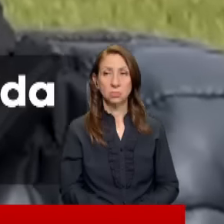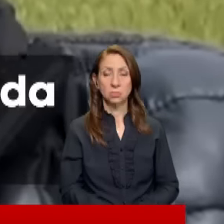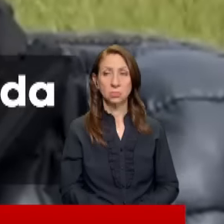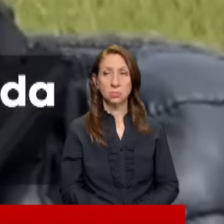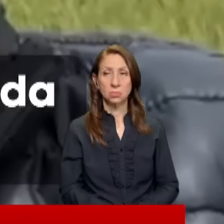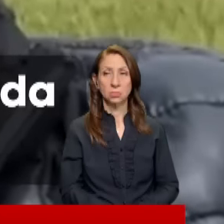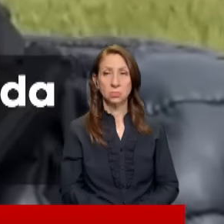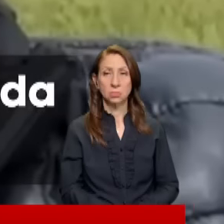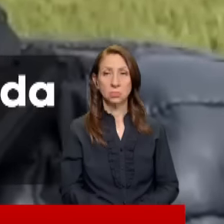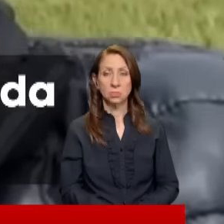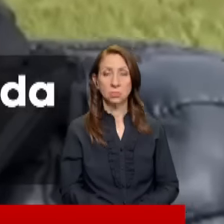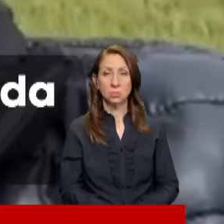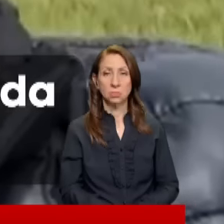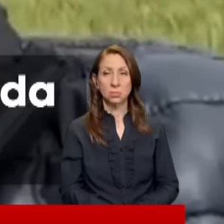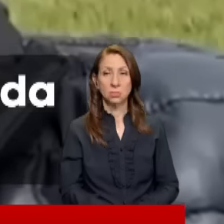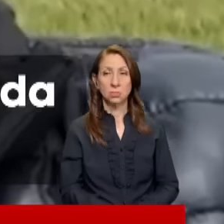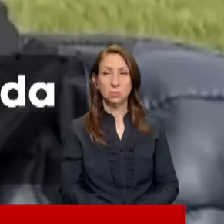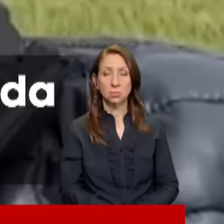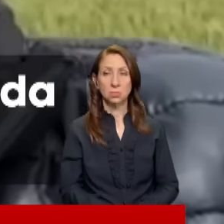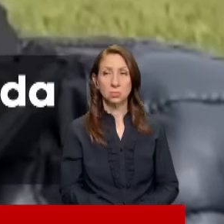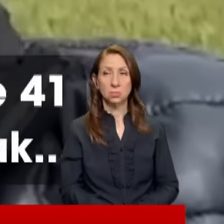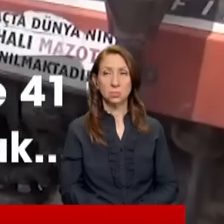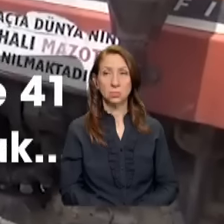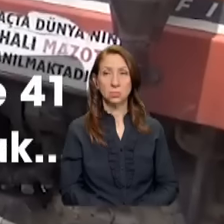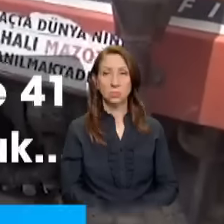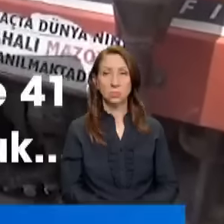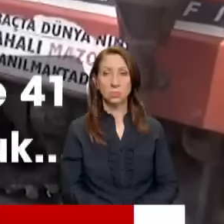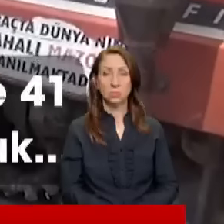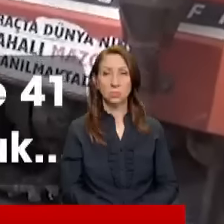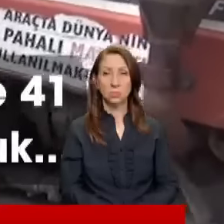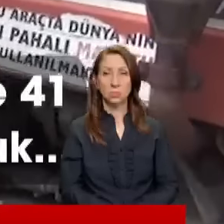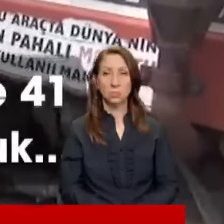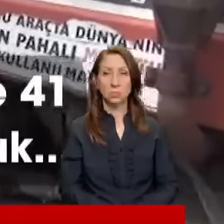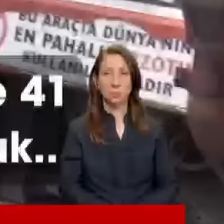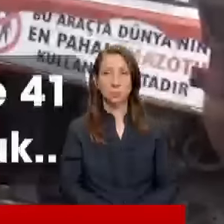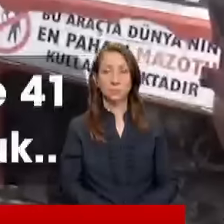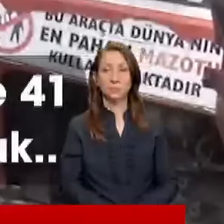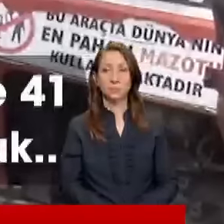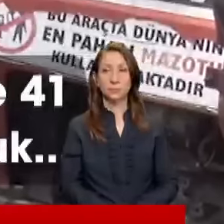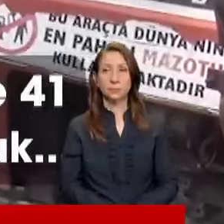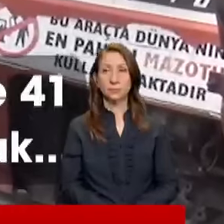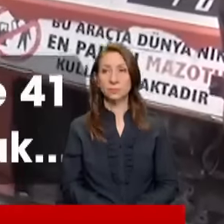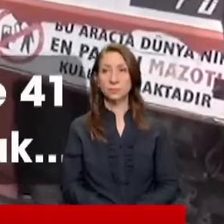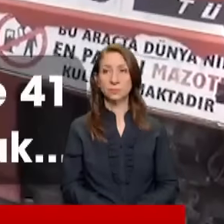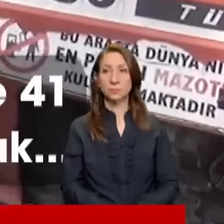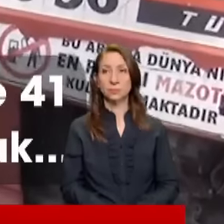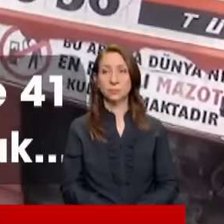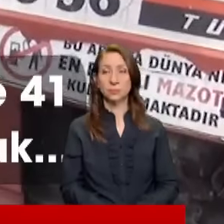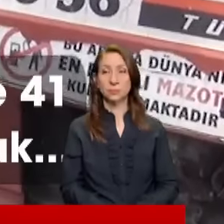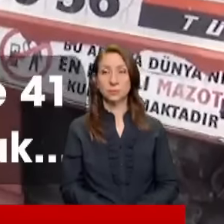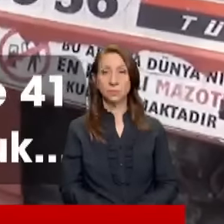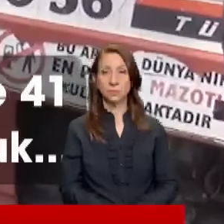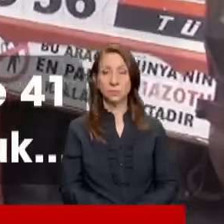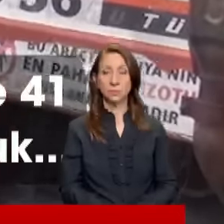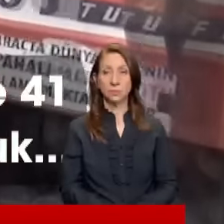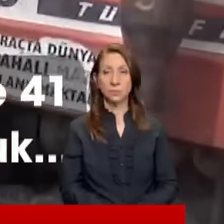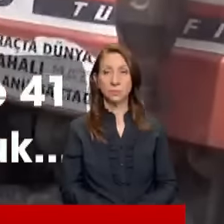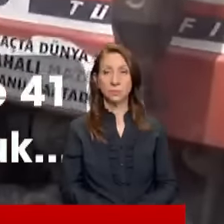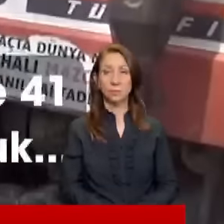fiyatta durursa ya da bir hala açıklanmazsa Nasıl olacak geçen sene 19E aldığımız mazotu bu sene 41 42 t'ye